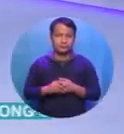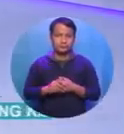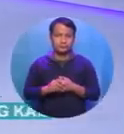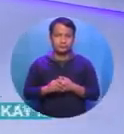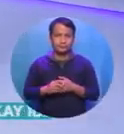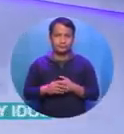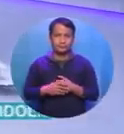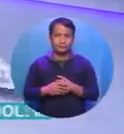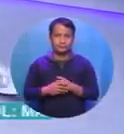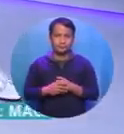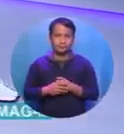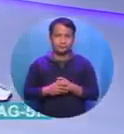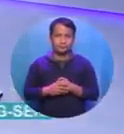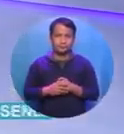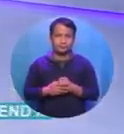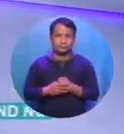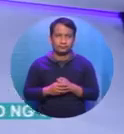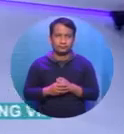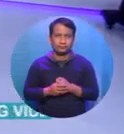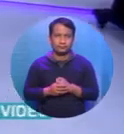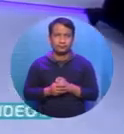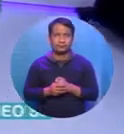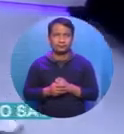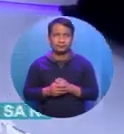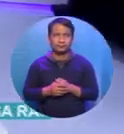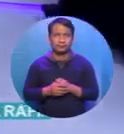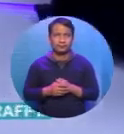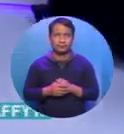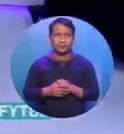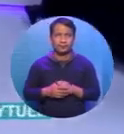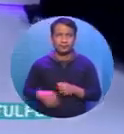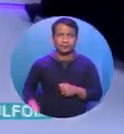prize ngayon, 30,000 pesos.